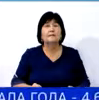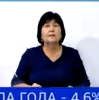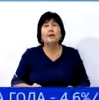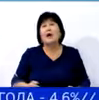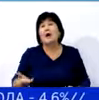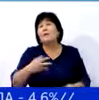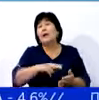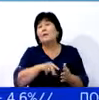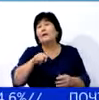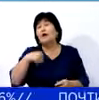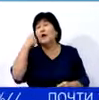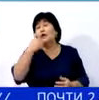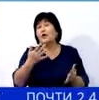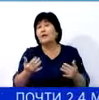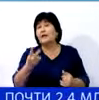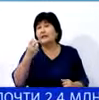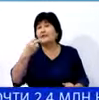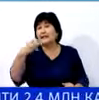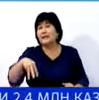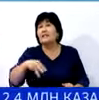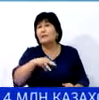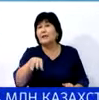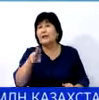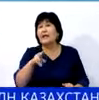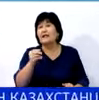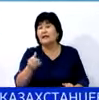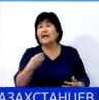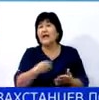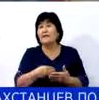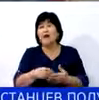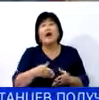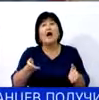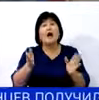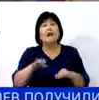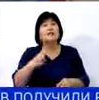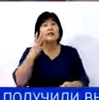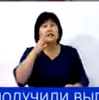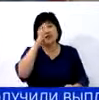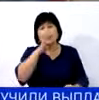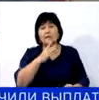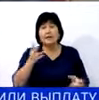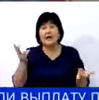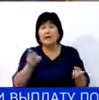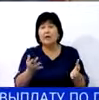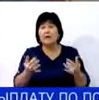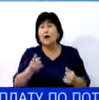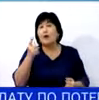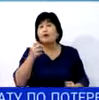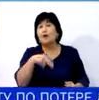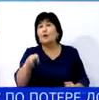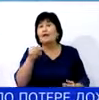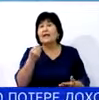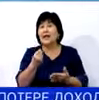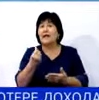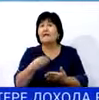Мы планируем в этом году привлечь 230 миллиардов тенге инвестиций. В оставшиеся 4 месяца необходимо привлечь 100 миллиардов